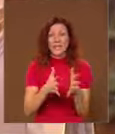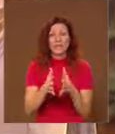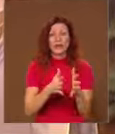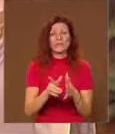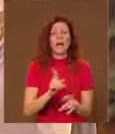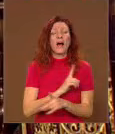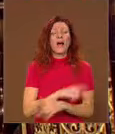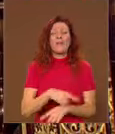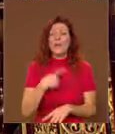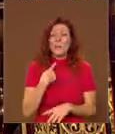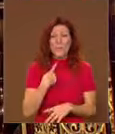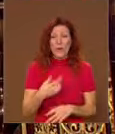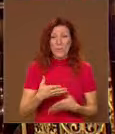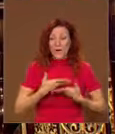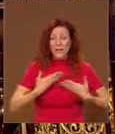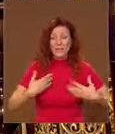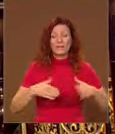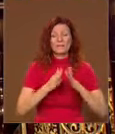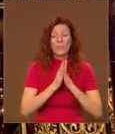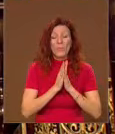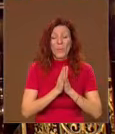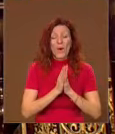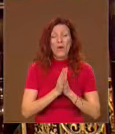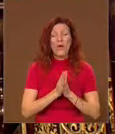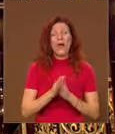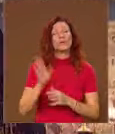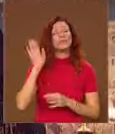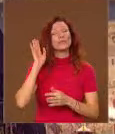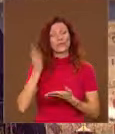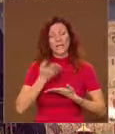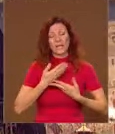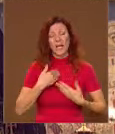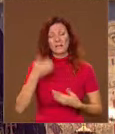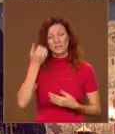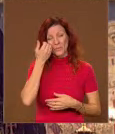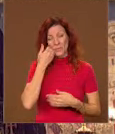до край, смирено Ти се молим, чуй и помилвай.